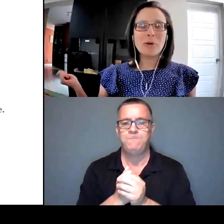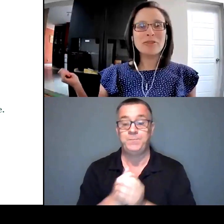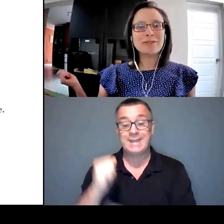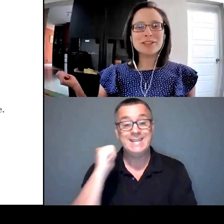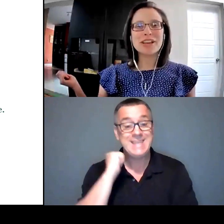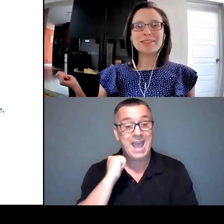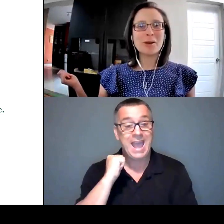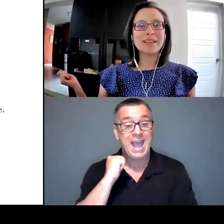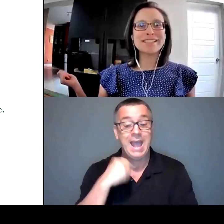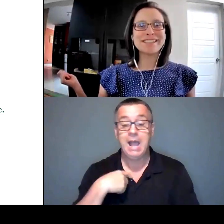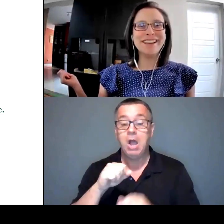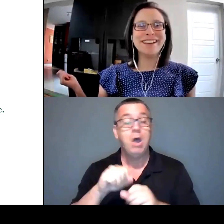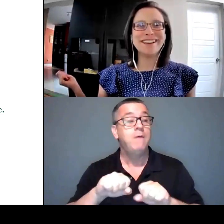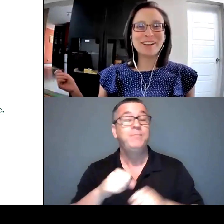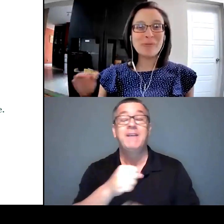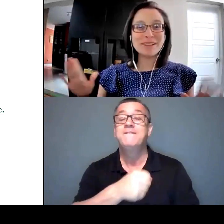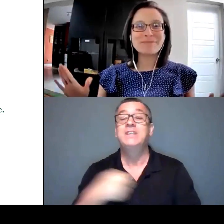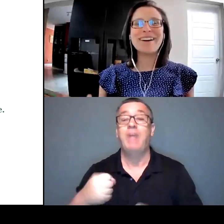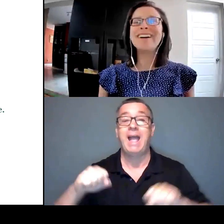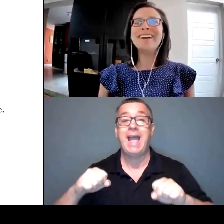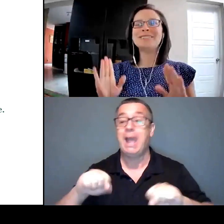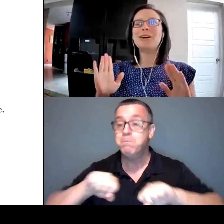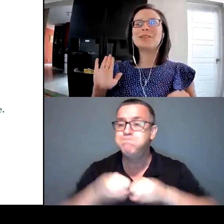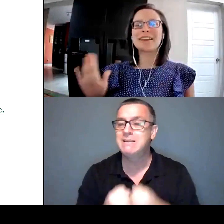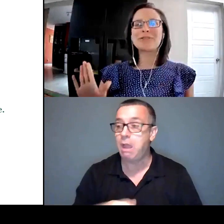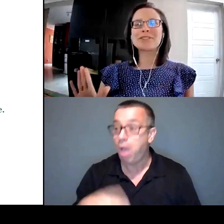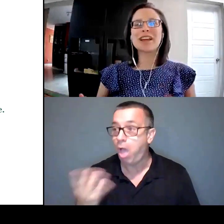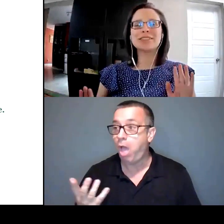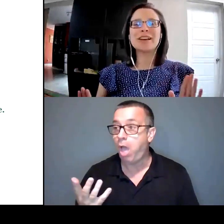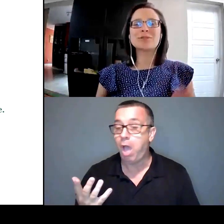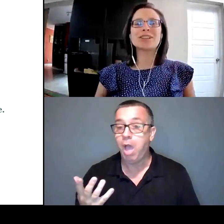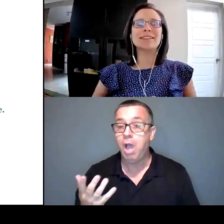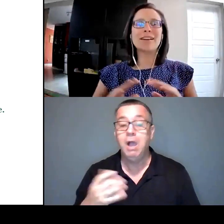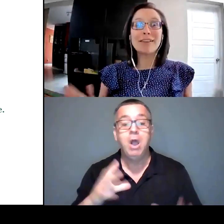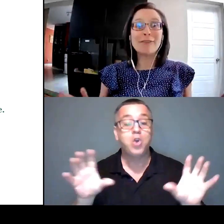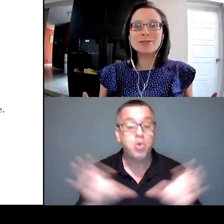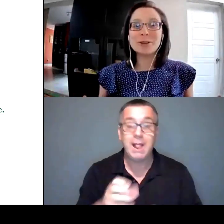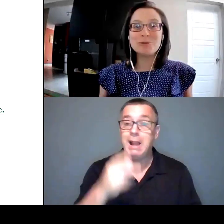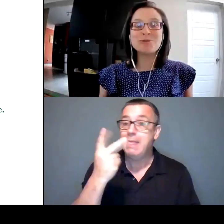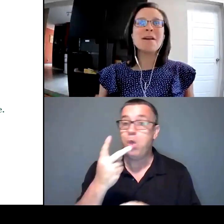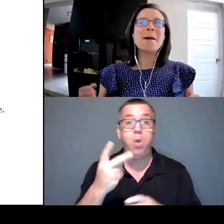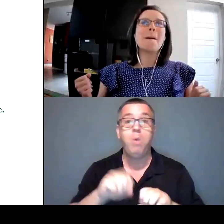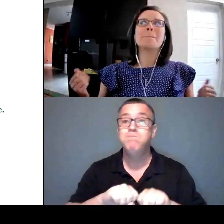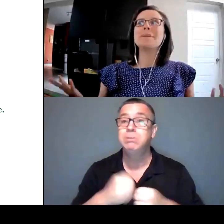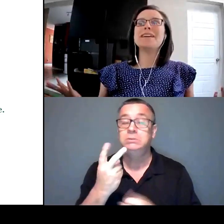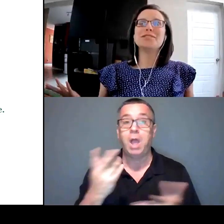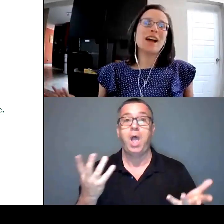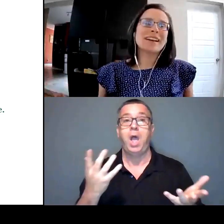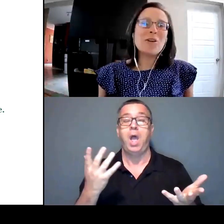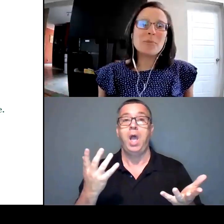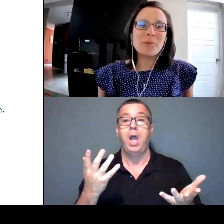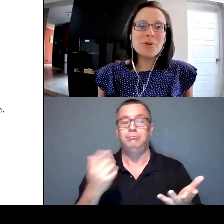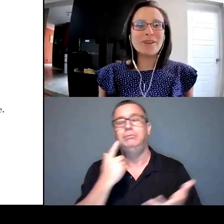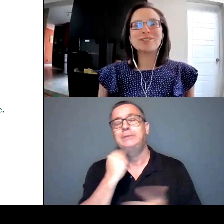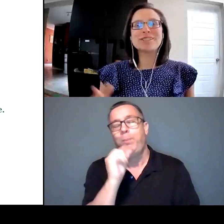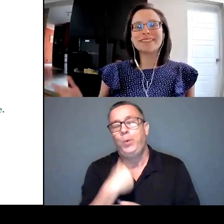hier, mon réfrigérateur a brisé complètement. Donc, réfrigérateur et congélateur ne fonctionnent plus. Mais j'en ris